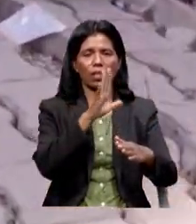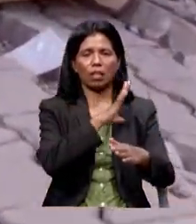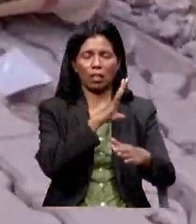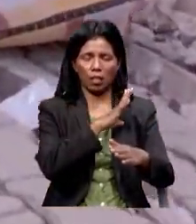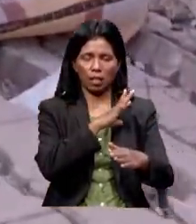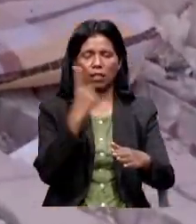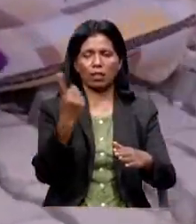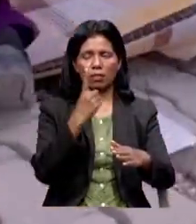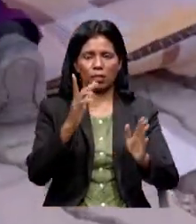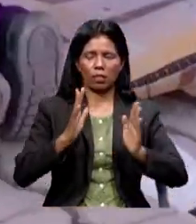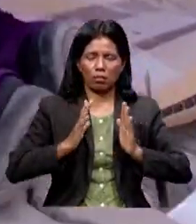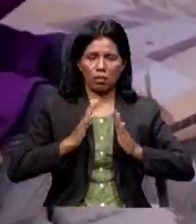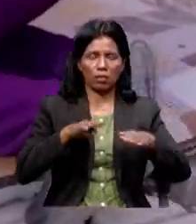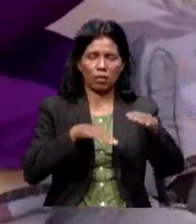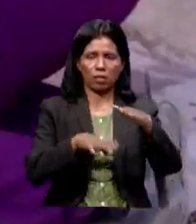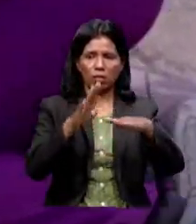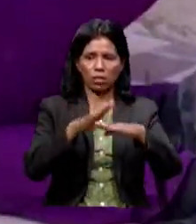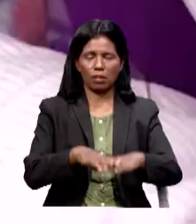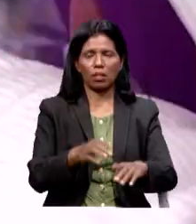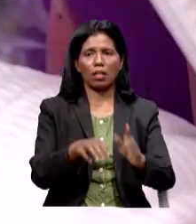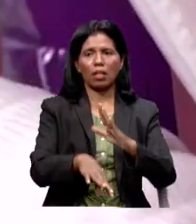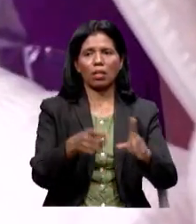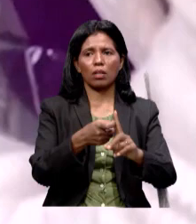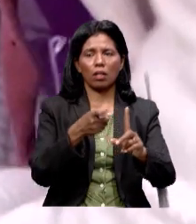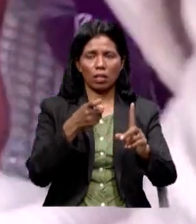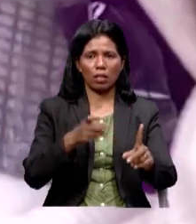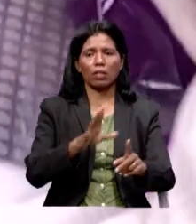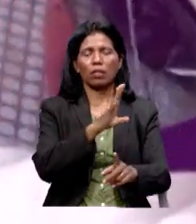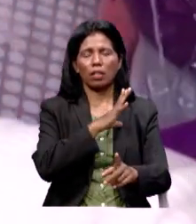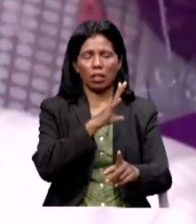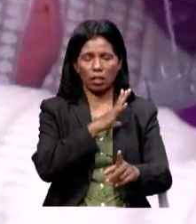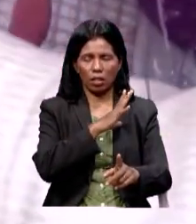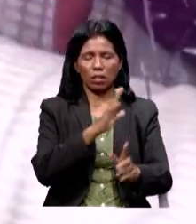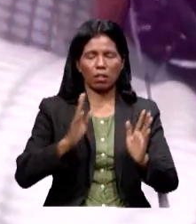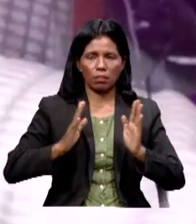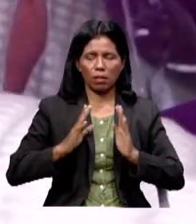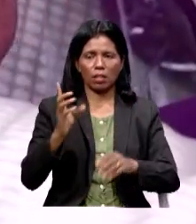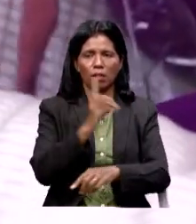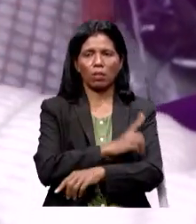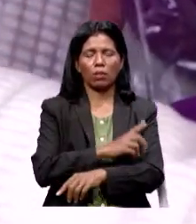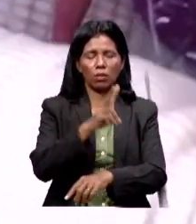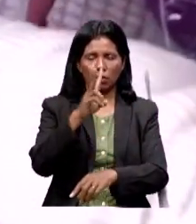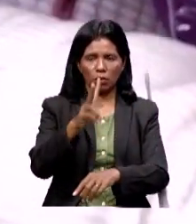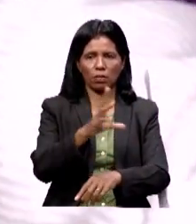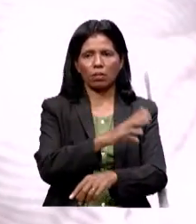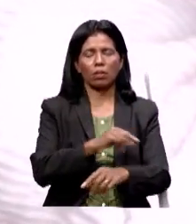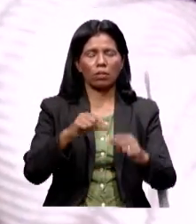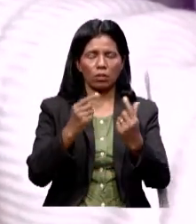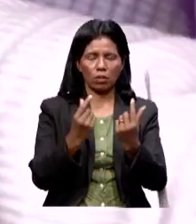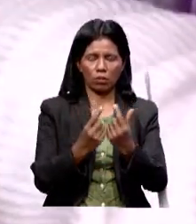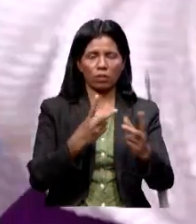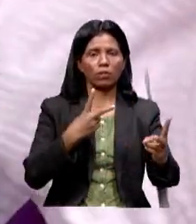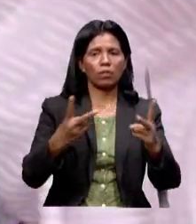Son met mo sateten asune sai rasi kusi edifisiu nebe hanehan no heng nia nain durante lorong rua ikus ne ekipa voluntario